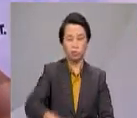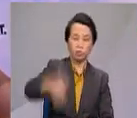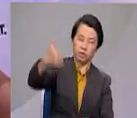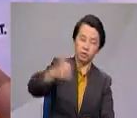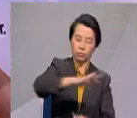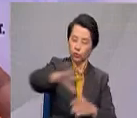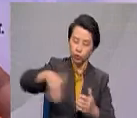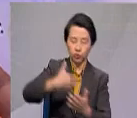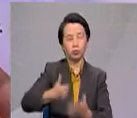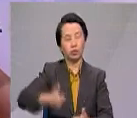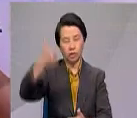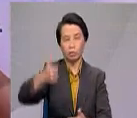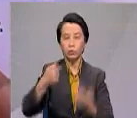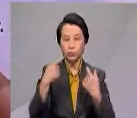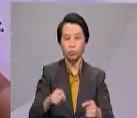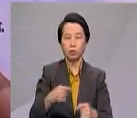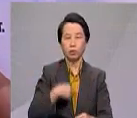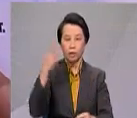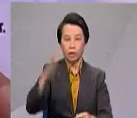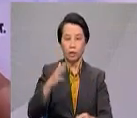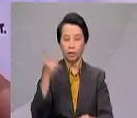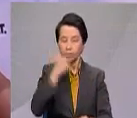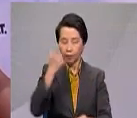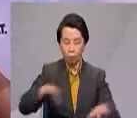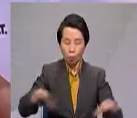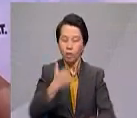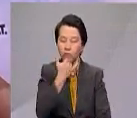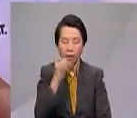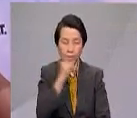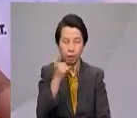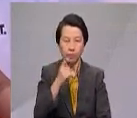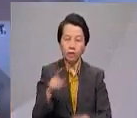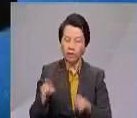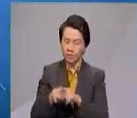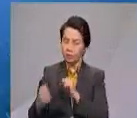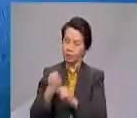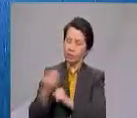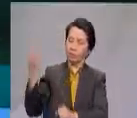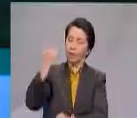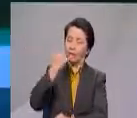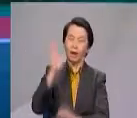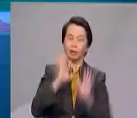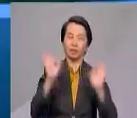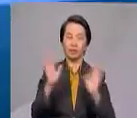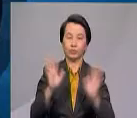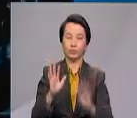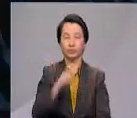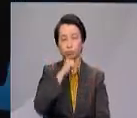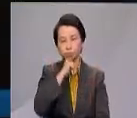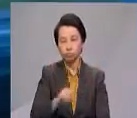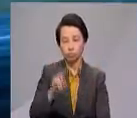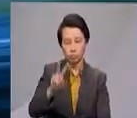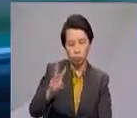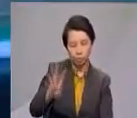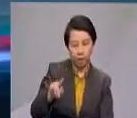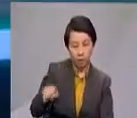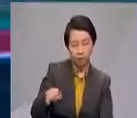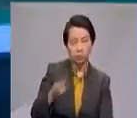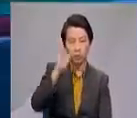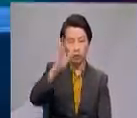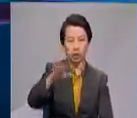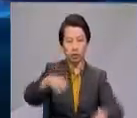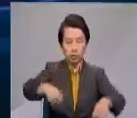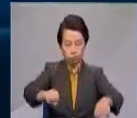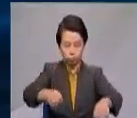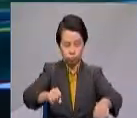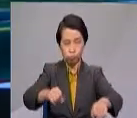dan saya akan tak nak buat kesilapanah untuk macam tahun lepas pelumba berusia 24 itu turut dijadual beraksi